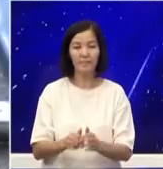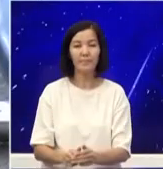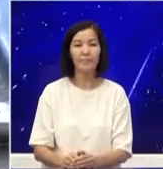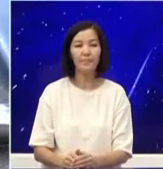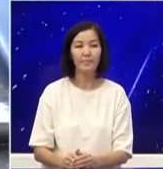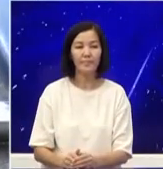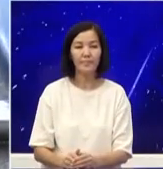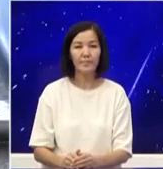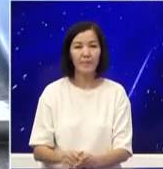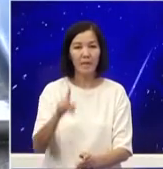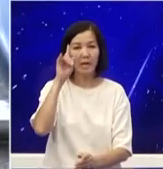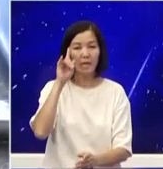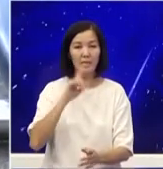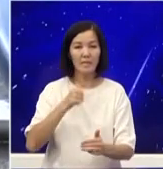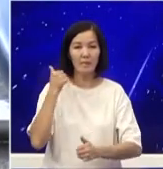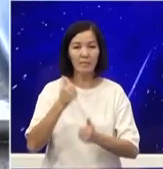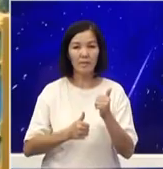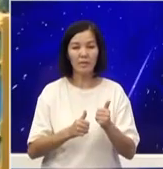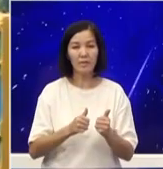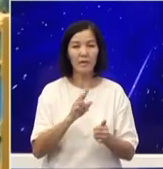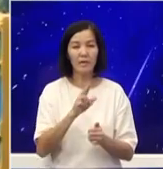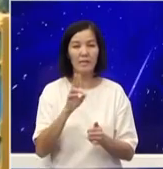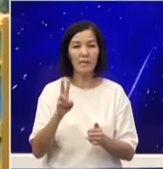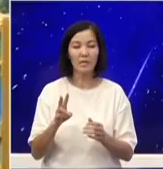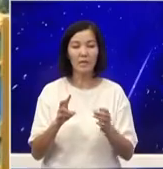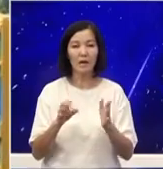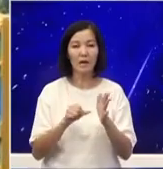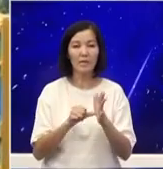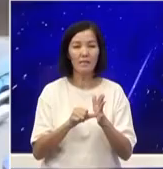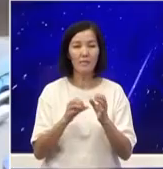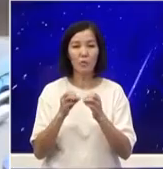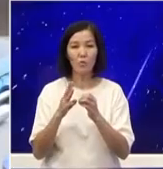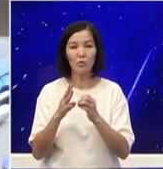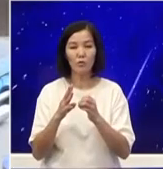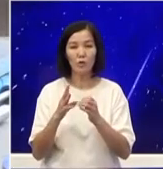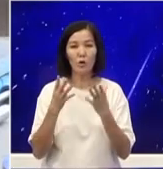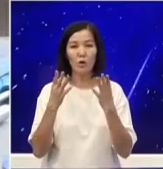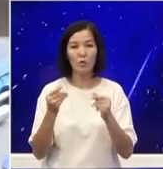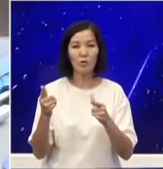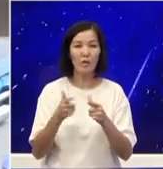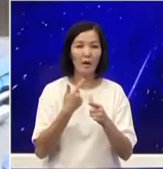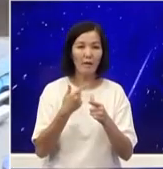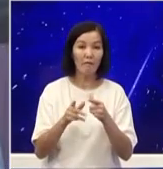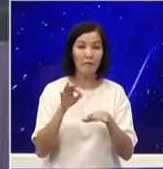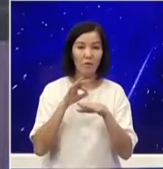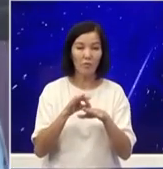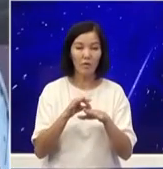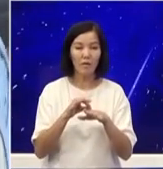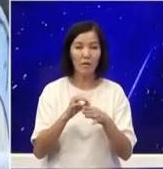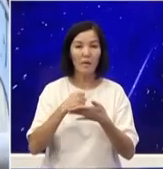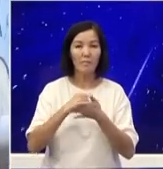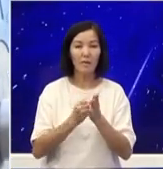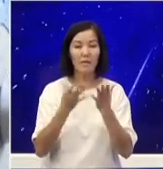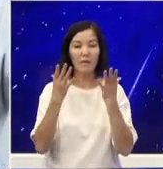жоқ. Қазақстан біріншілігі Қазанның 6 мен 10 күні Талдықорғанда өтеді деп жоспарланып отыр. Барлығы ойдағыдай болып, жарыс белгіленген